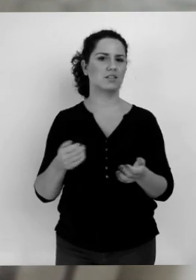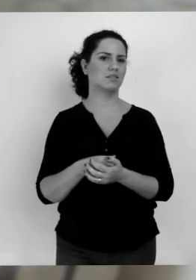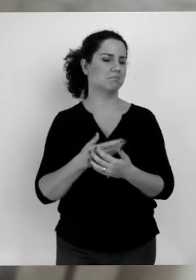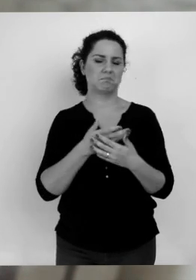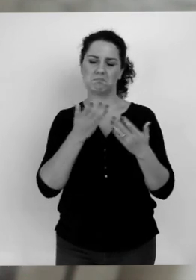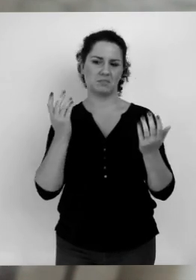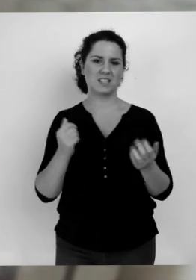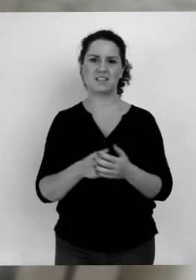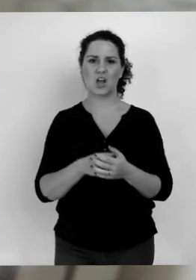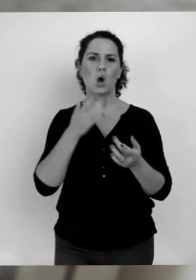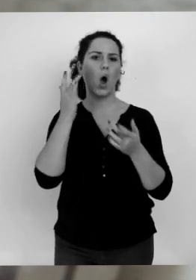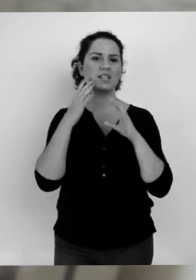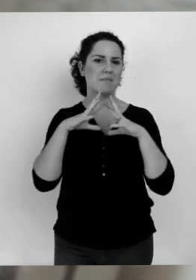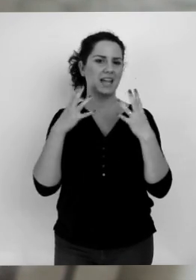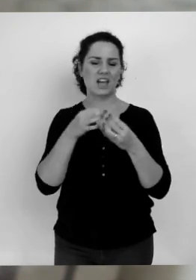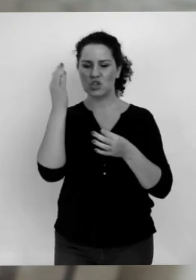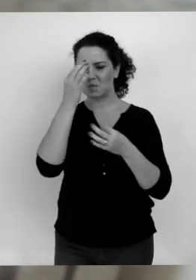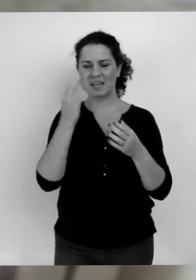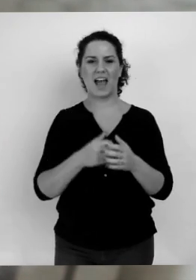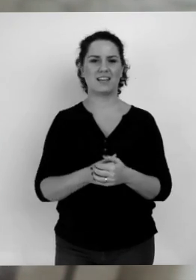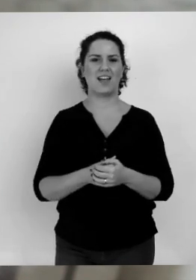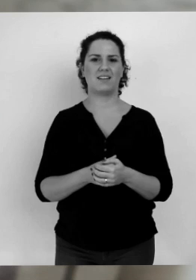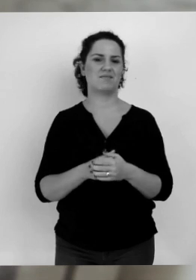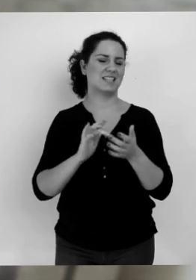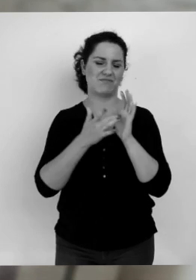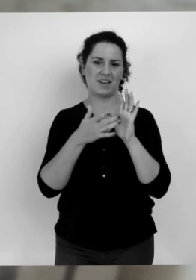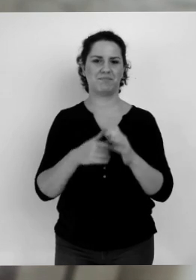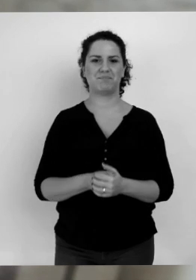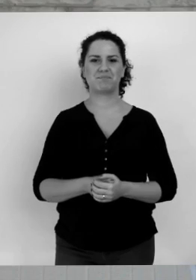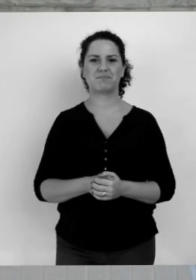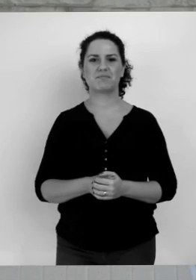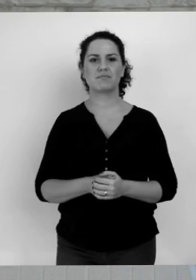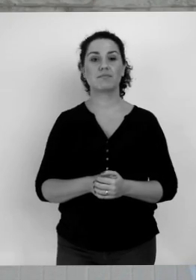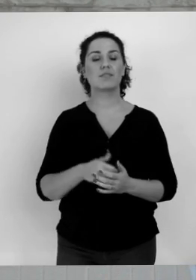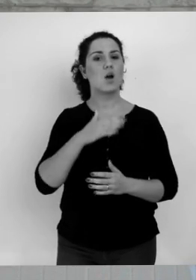čudo, kosmetika, šminkanje, sve.